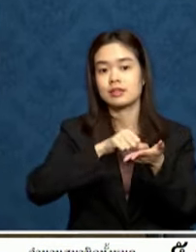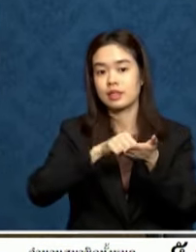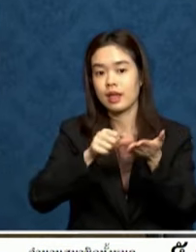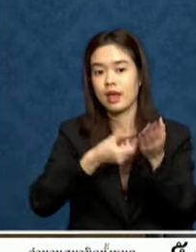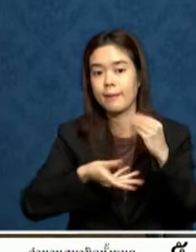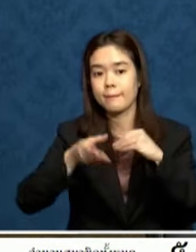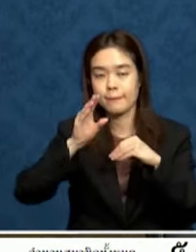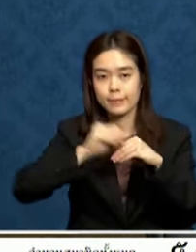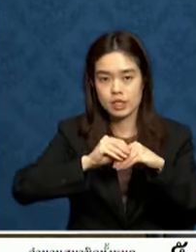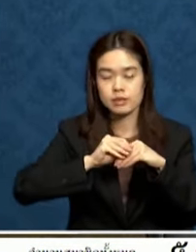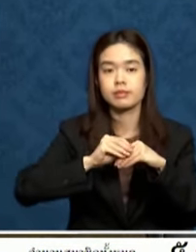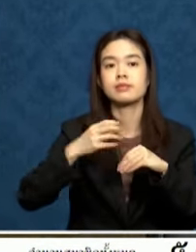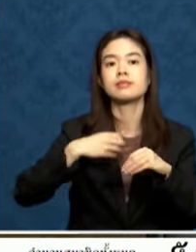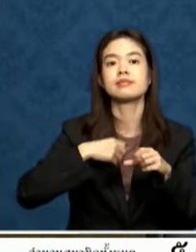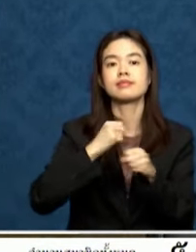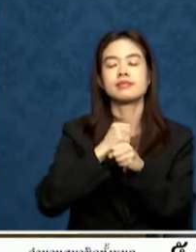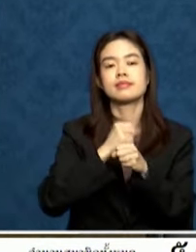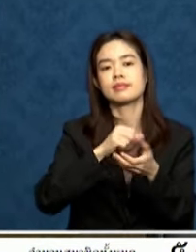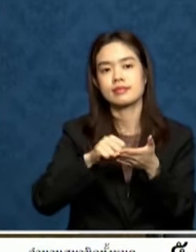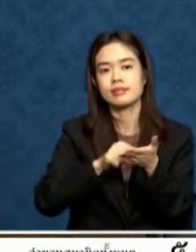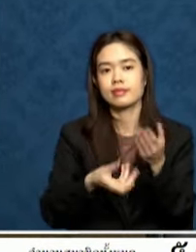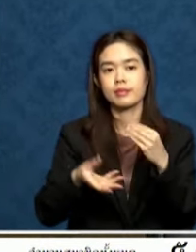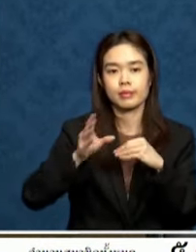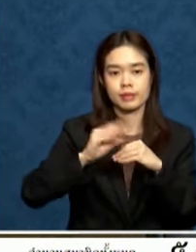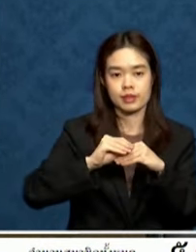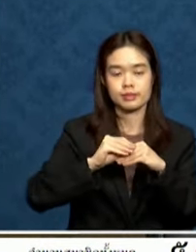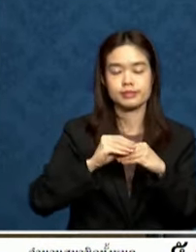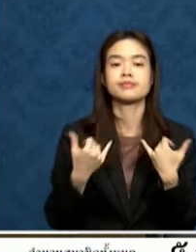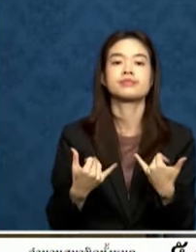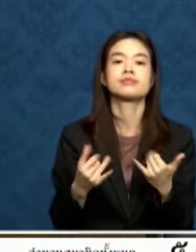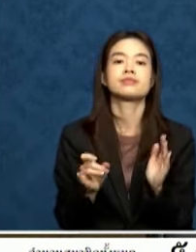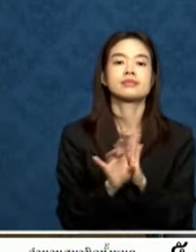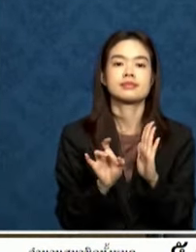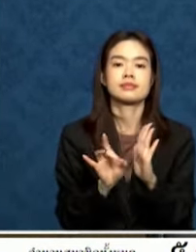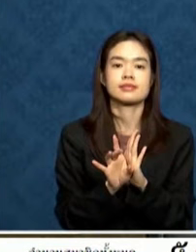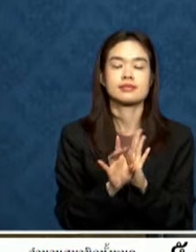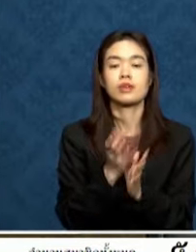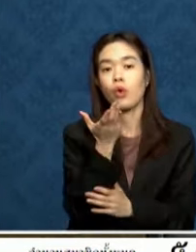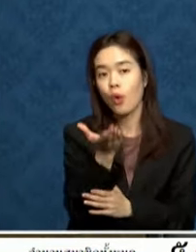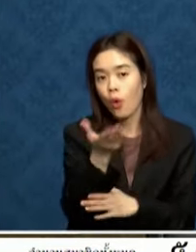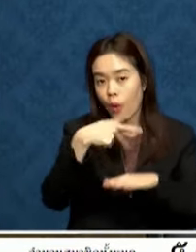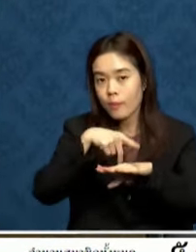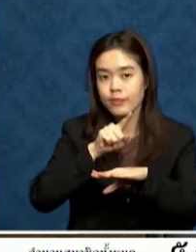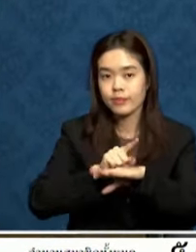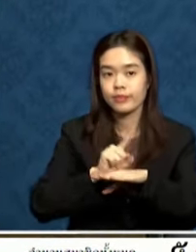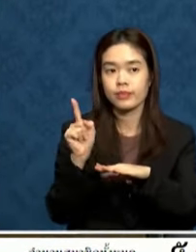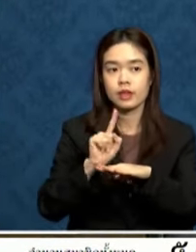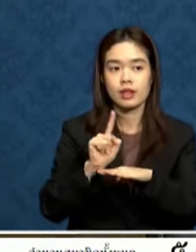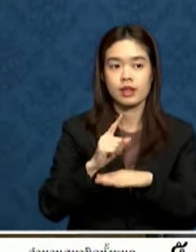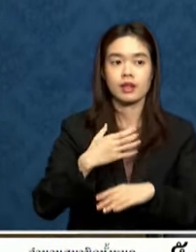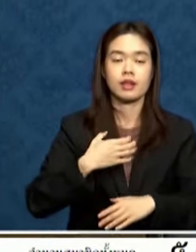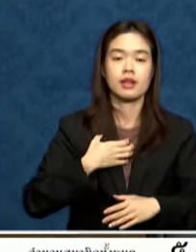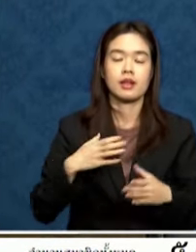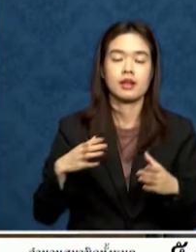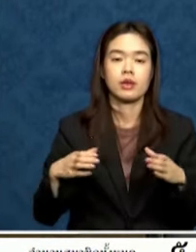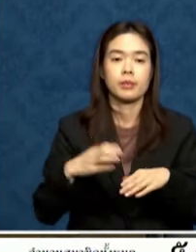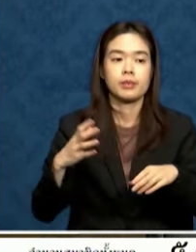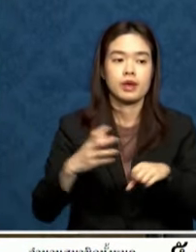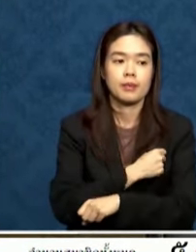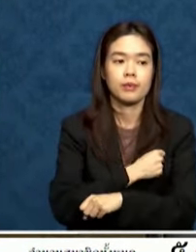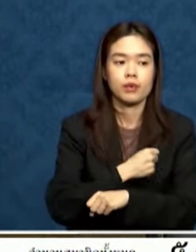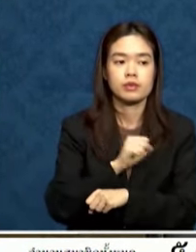นี้อย่างเต็มที่ครับท่านประธานครับสุดท้ายครับท่านประธานครับผมขออนุญาตเรียนว่าพรรคไทยสร้างไทย